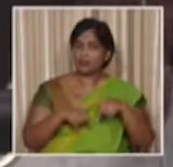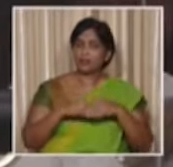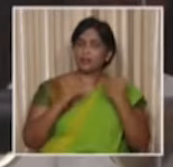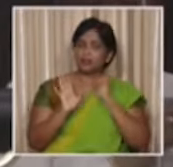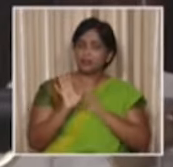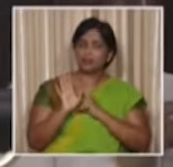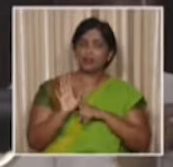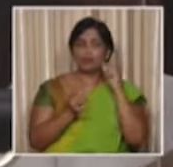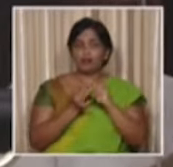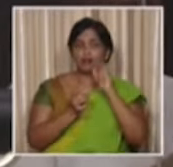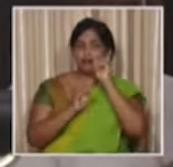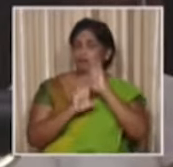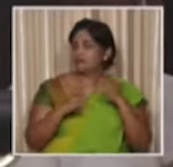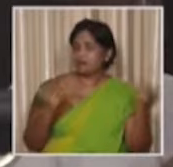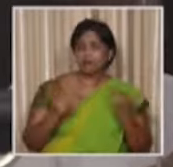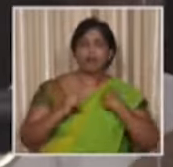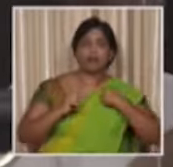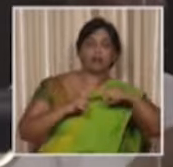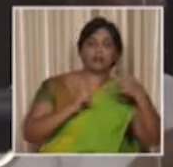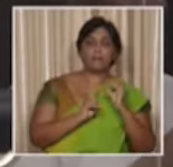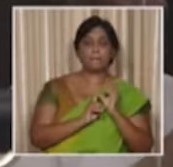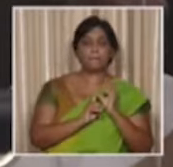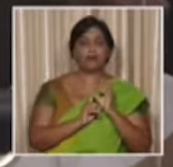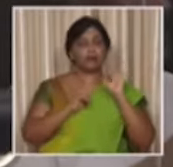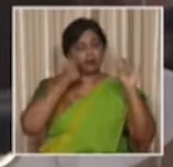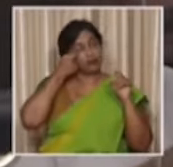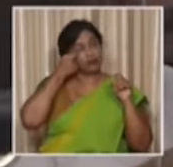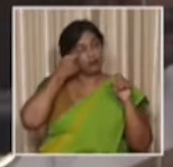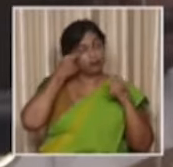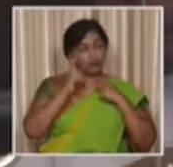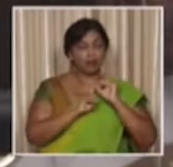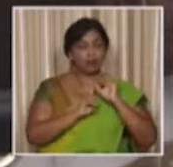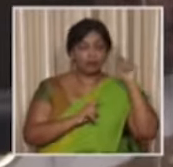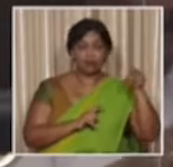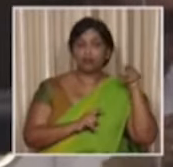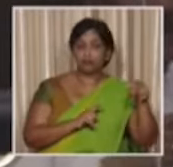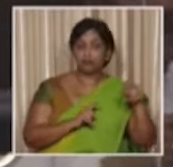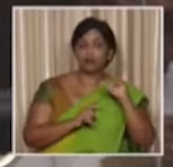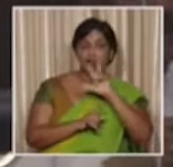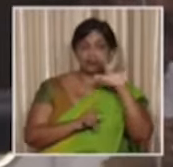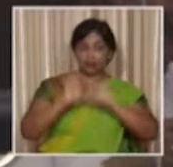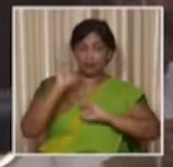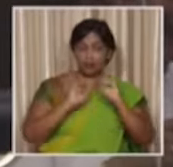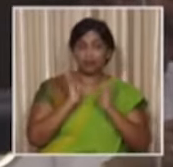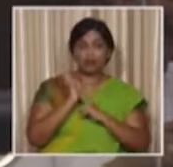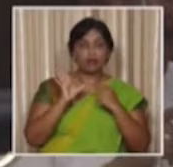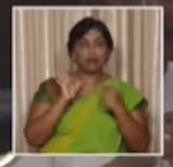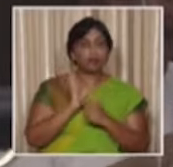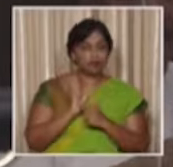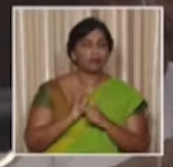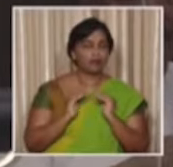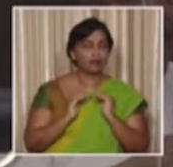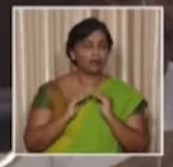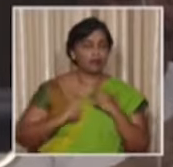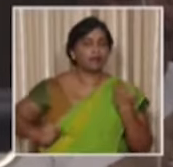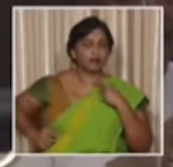තියෙනවා ටෙස්ට් කරන්න බෑ. ටෙස්ට් වෙන තැන් වලින් කරගන්න කියනවා. ඉතින් වෙන තැන් වලින් කරගන්න යනකොට ඒකටත් 10%ක වැට් එකක් ගහනවා නම් ඒක අසාධාරණයි